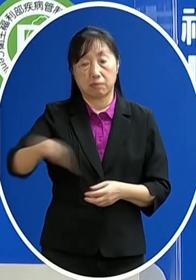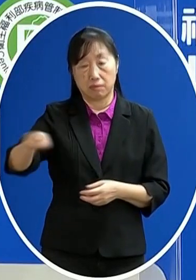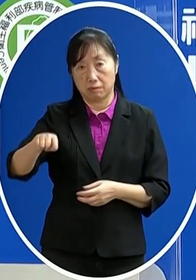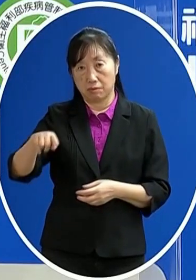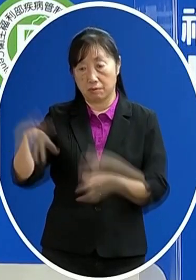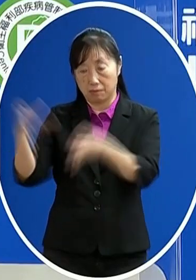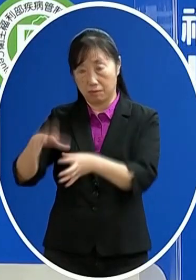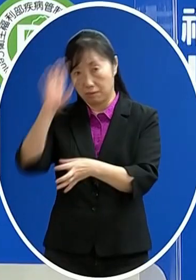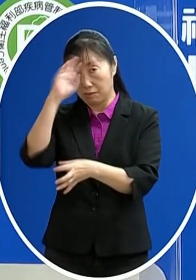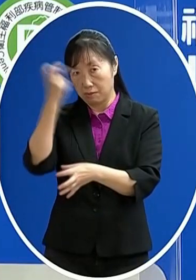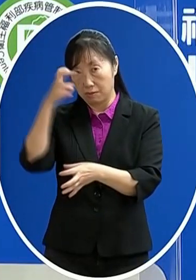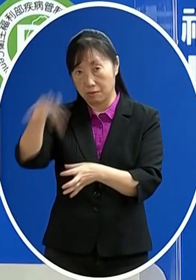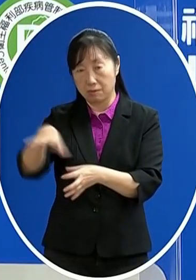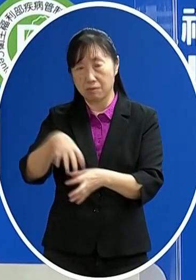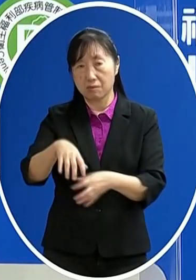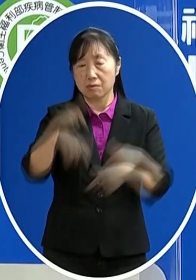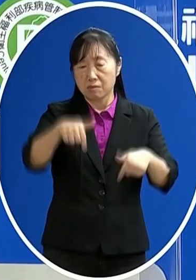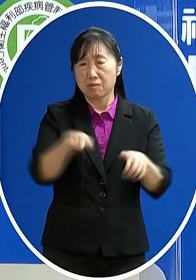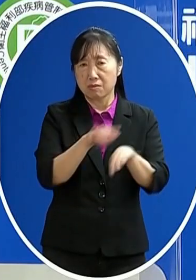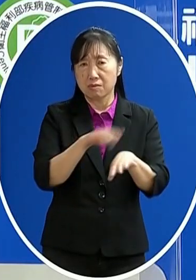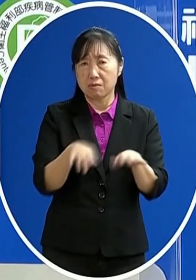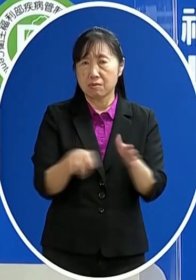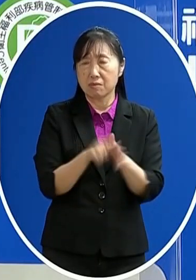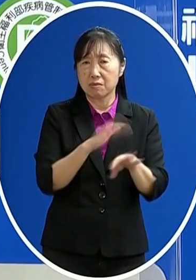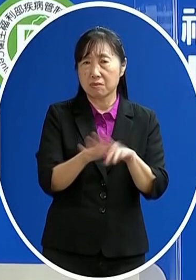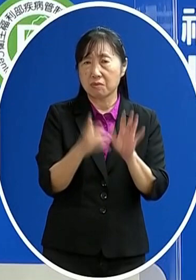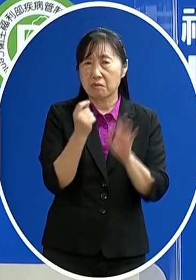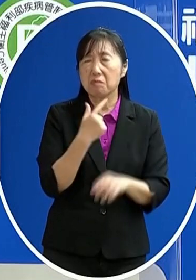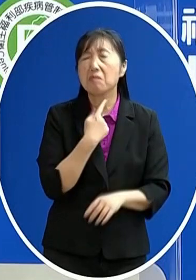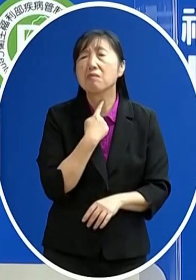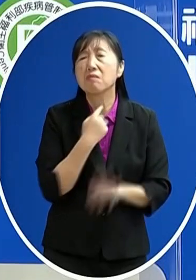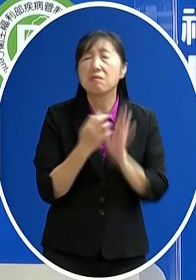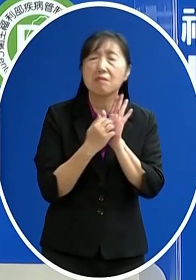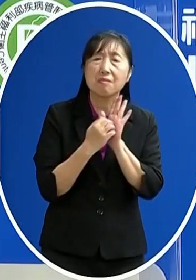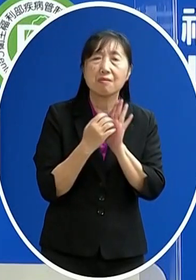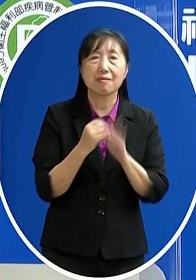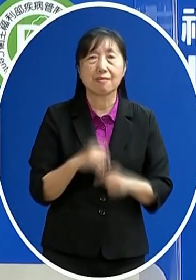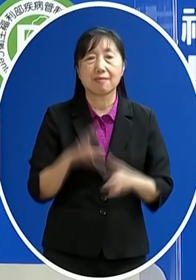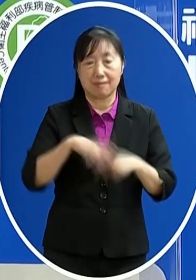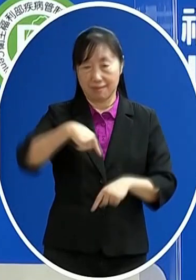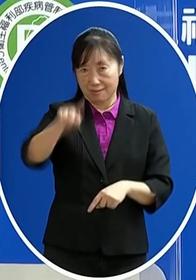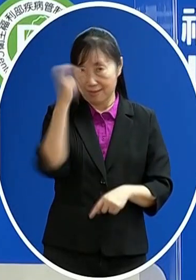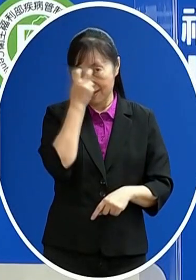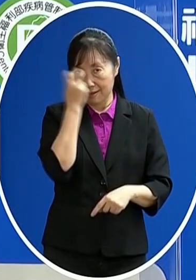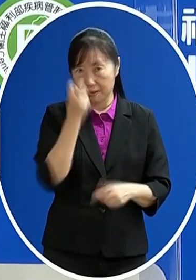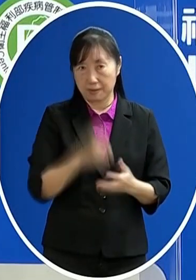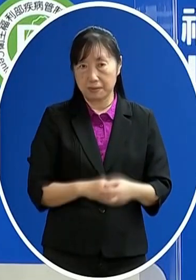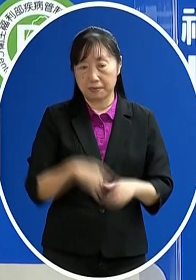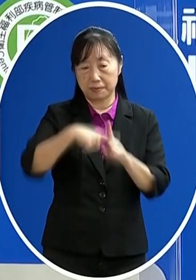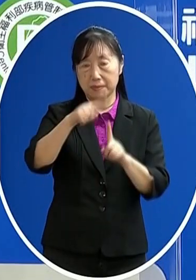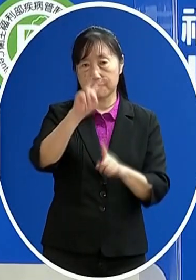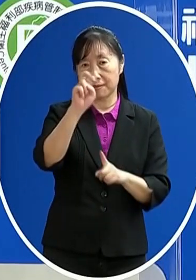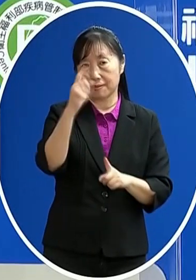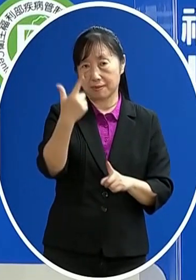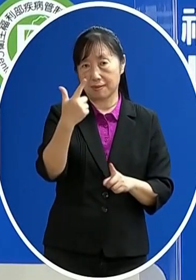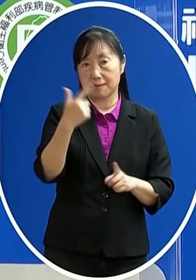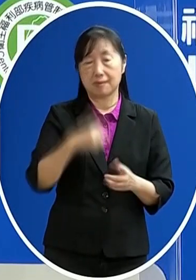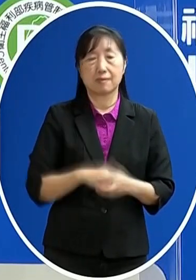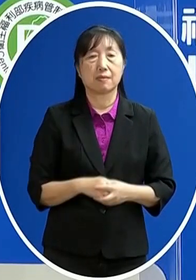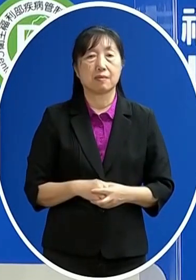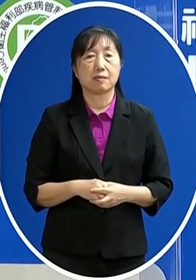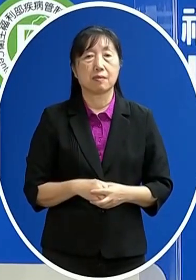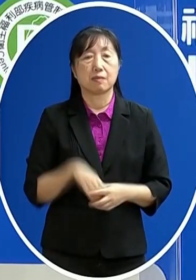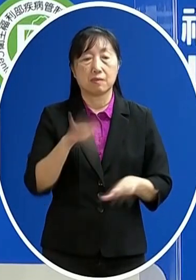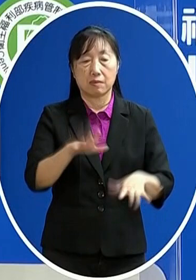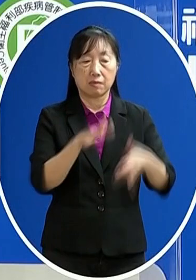所，那下午他就有出现一点喉咙痒的症状，那以检疫所进行裁剪，那 CT 值26，那初